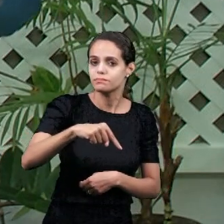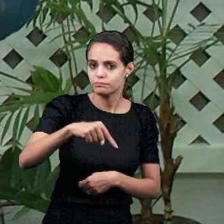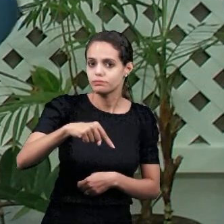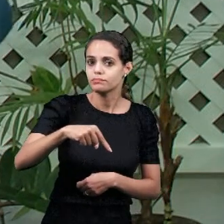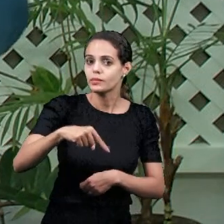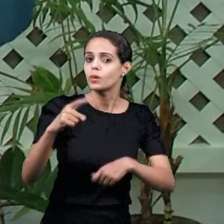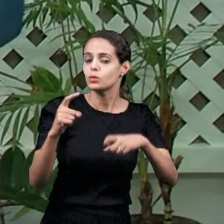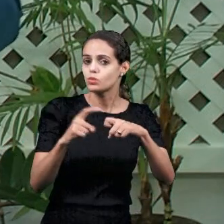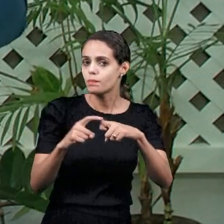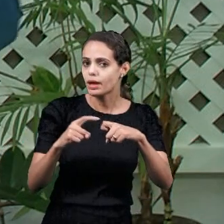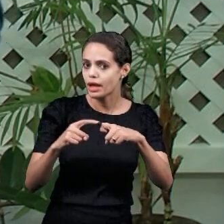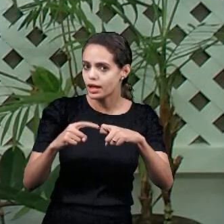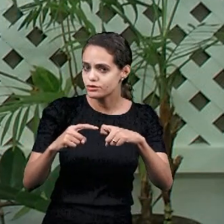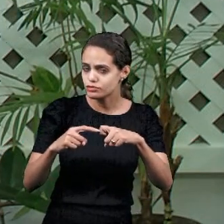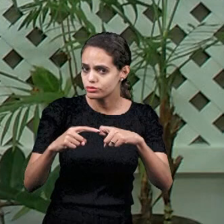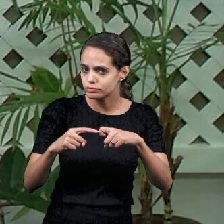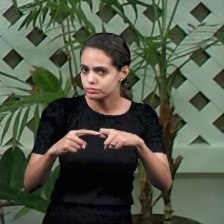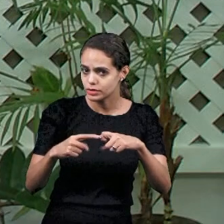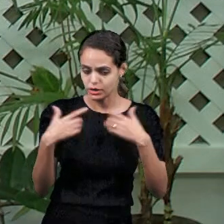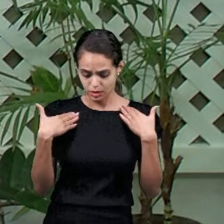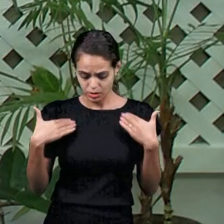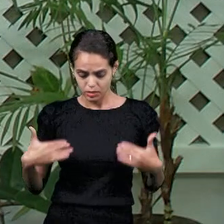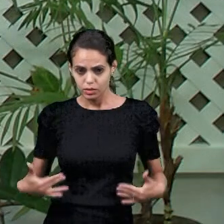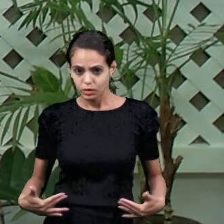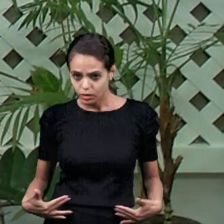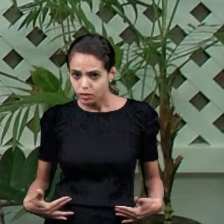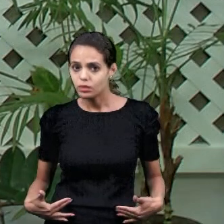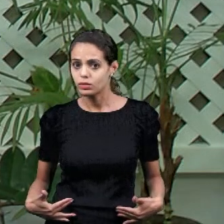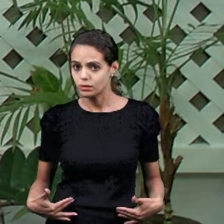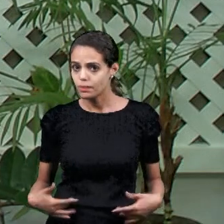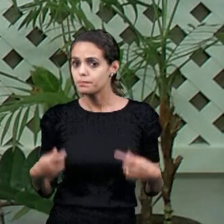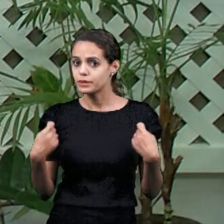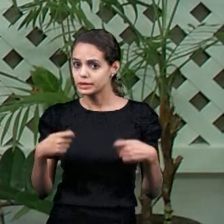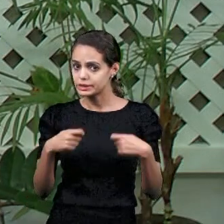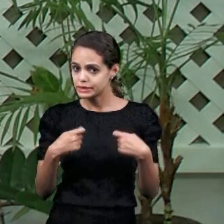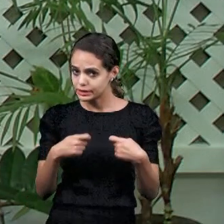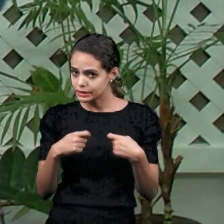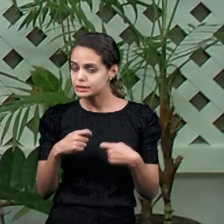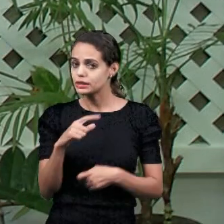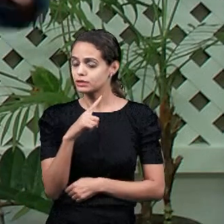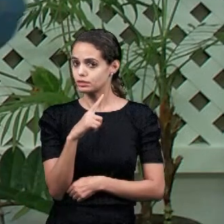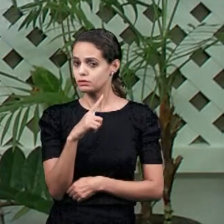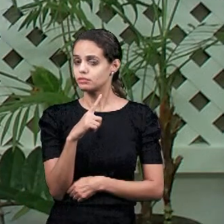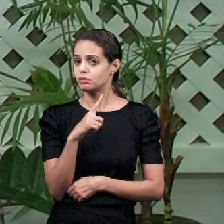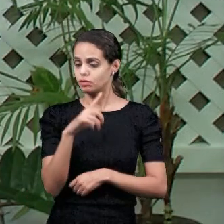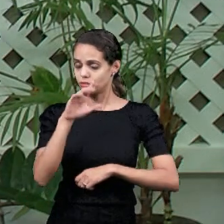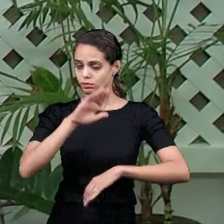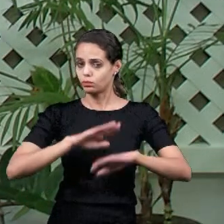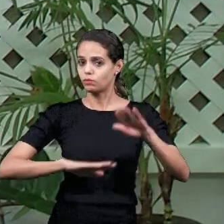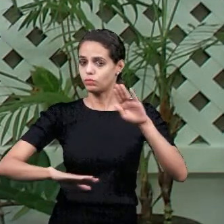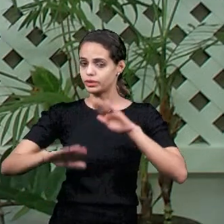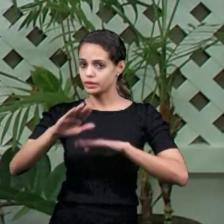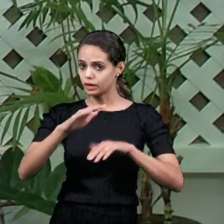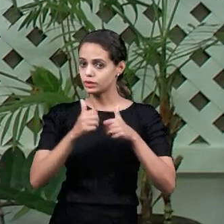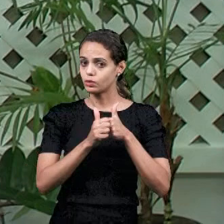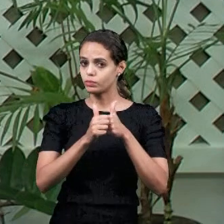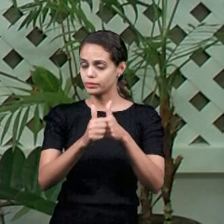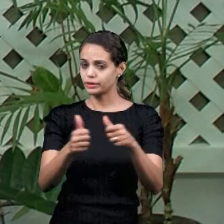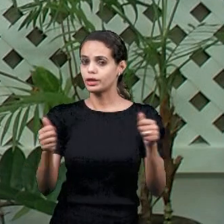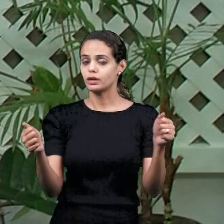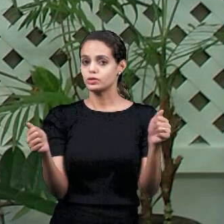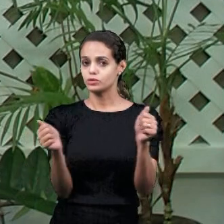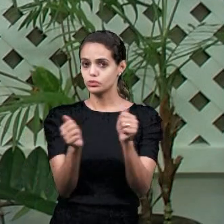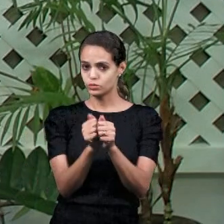une fois qu'on quitte l'hôpital, ne laissez pas d'avoir un accompagnement. On a perdu ici, non, on n'a